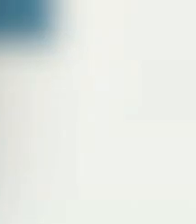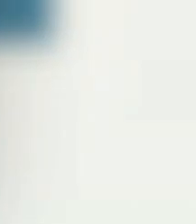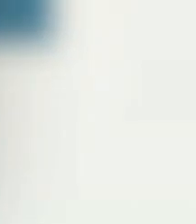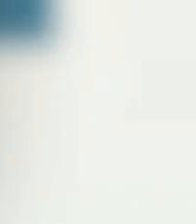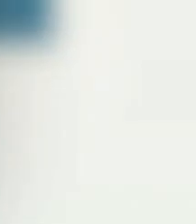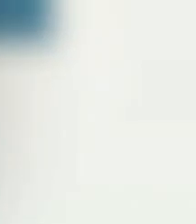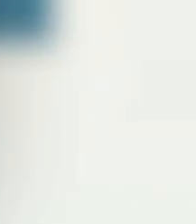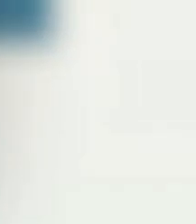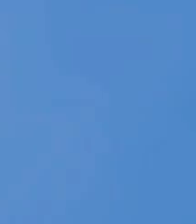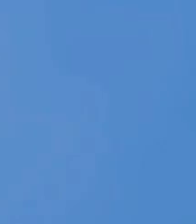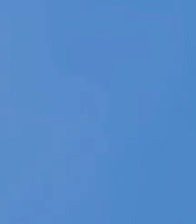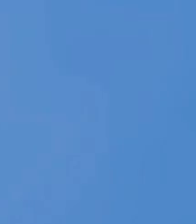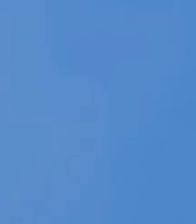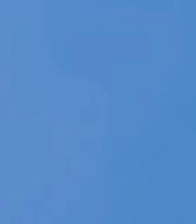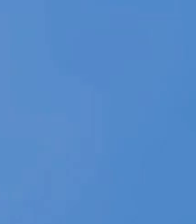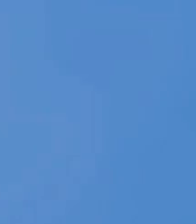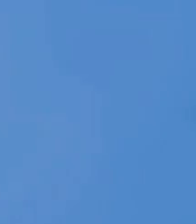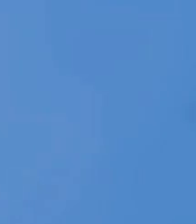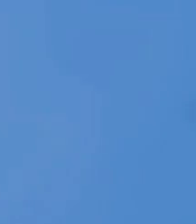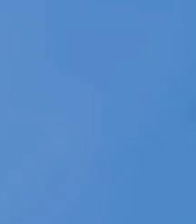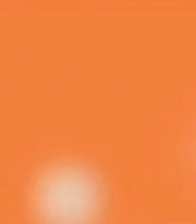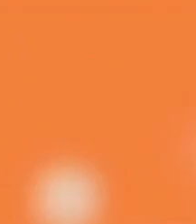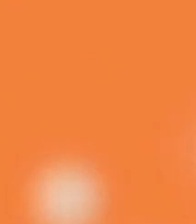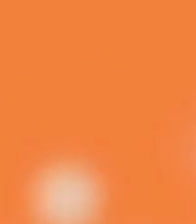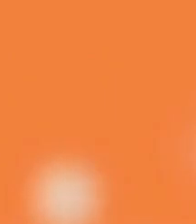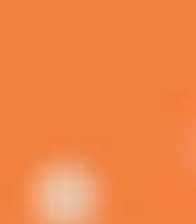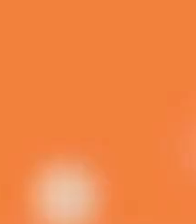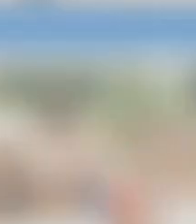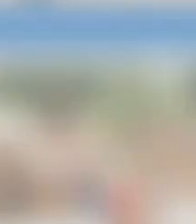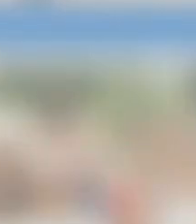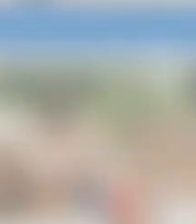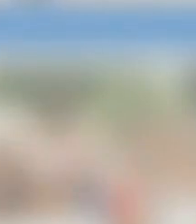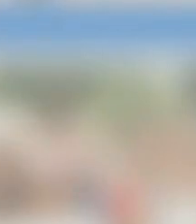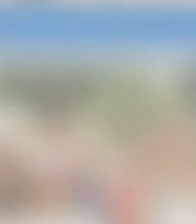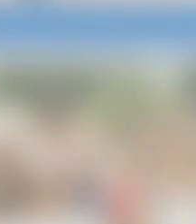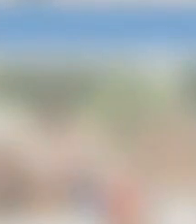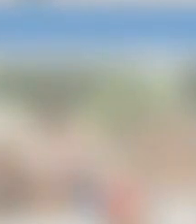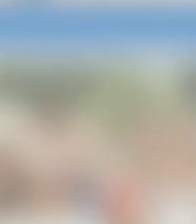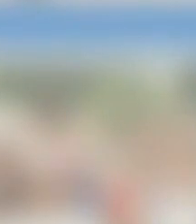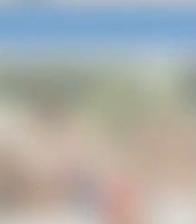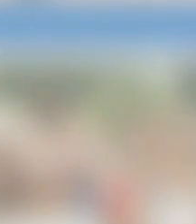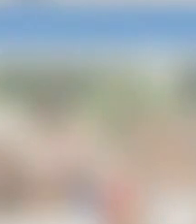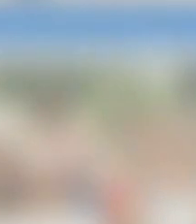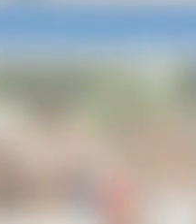sa Simuana Luelier. Pwede rin online via GCash, Shopee at Lazada.